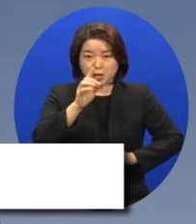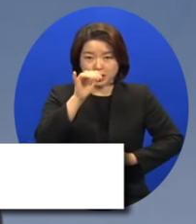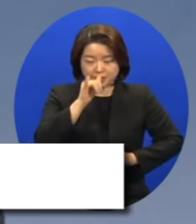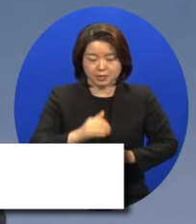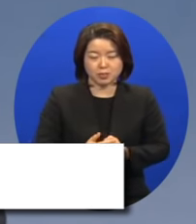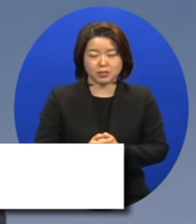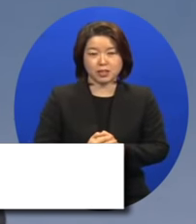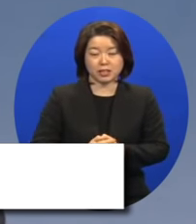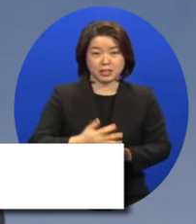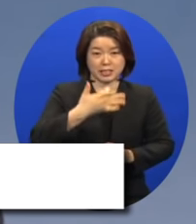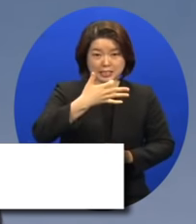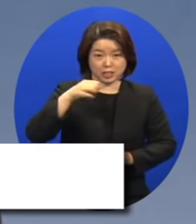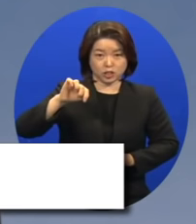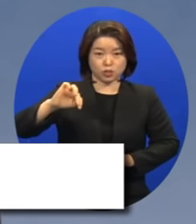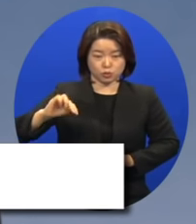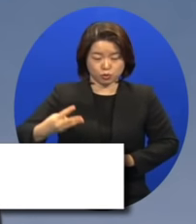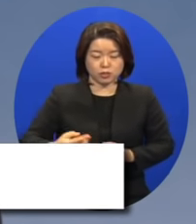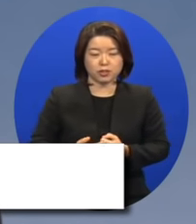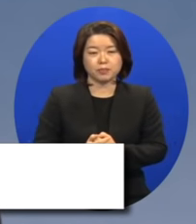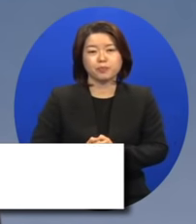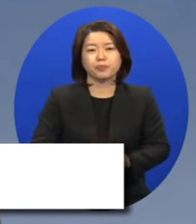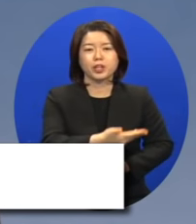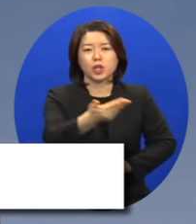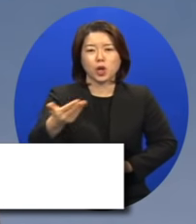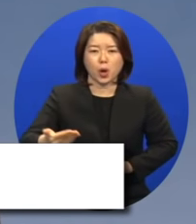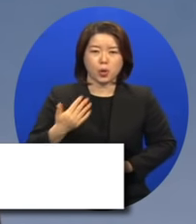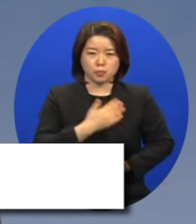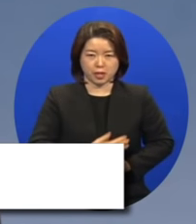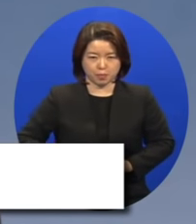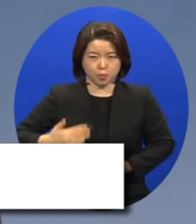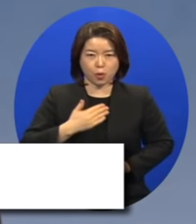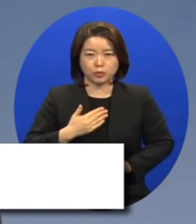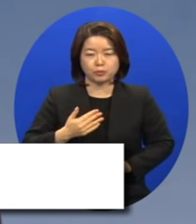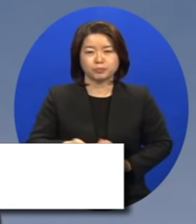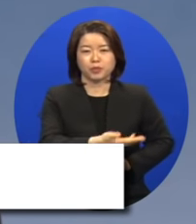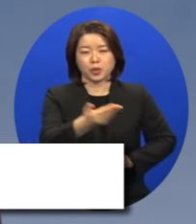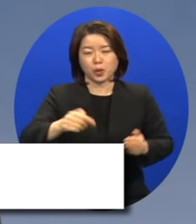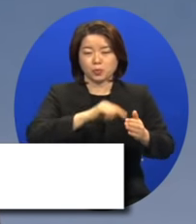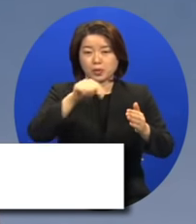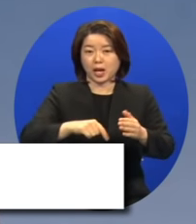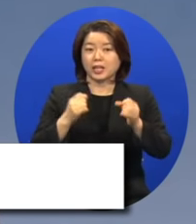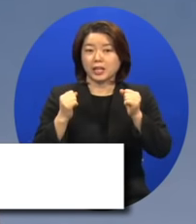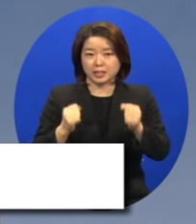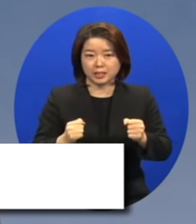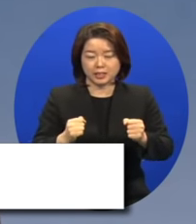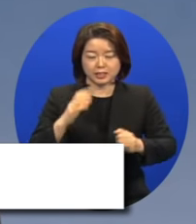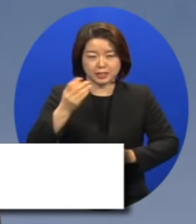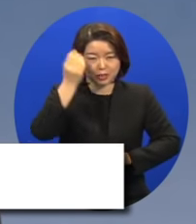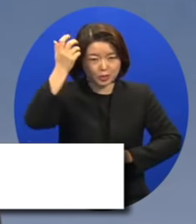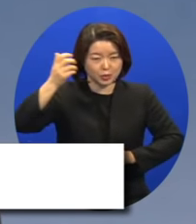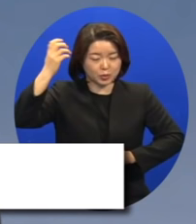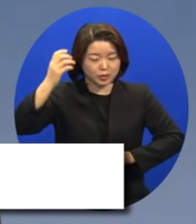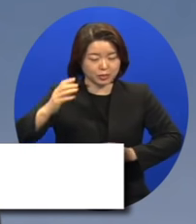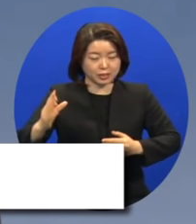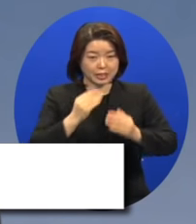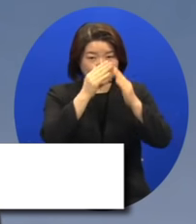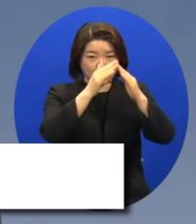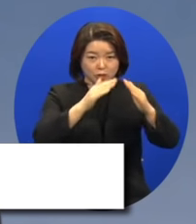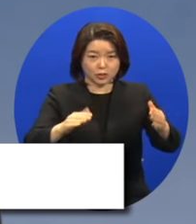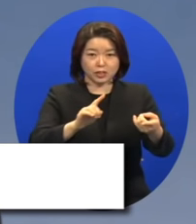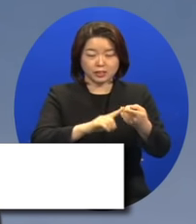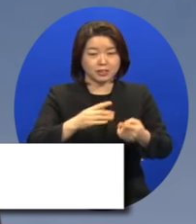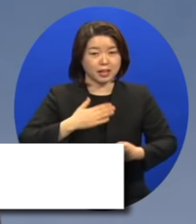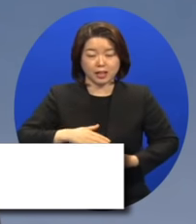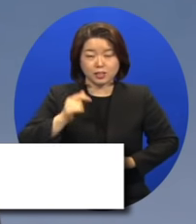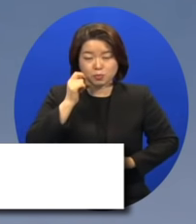다시한번언급합니다.19절. 너희몸은 너희안에계신성령의